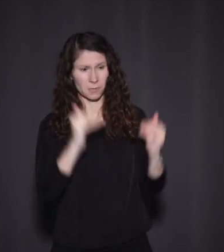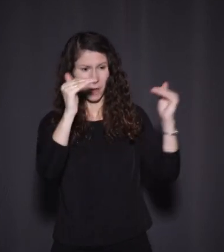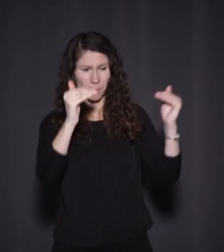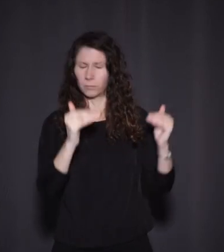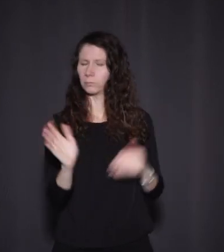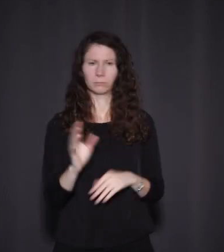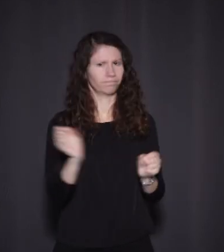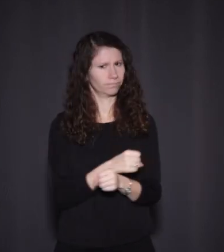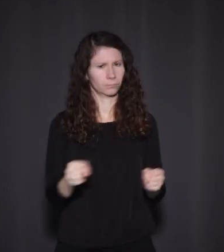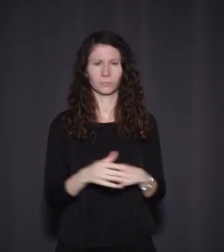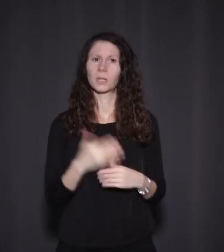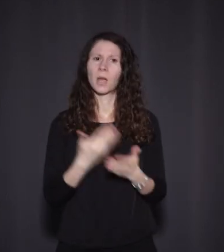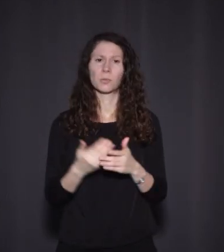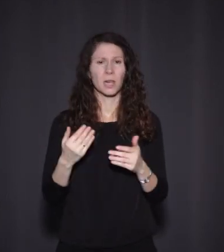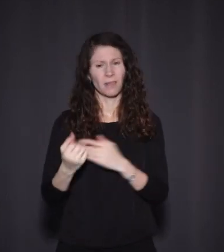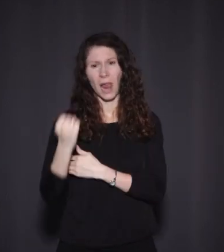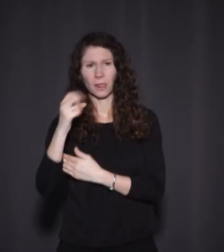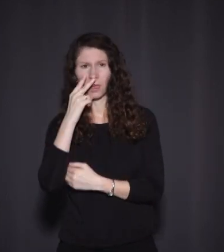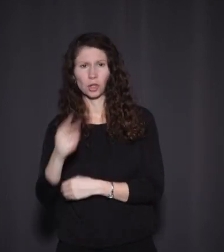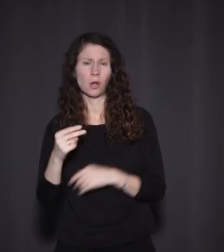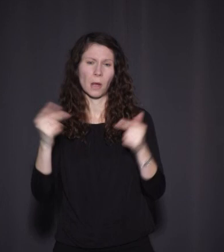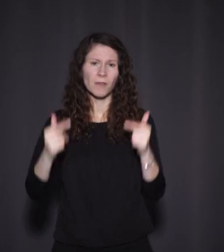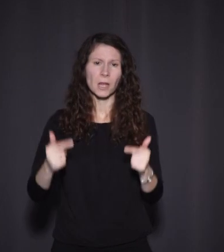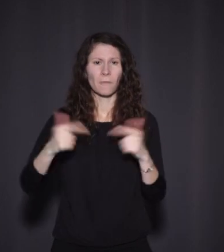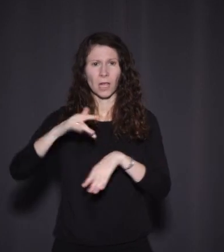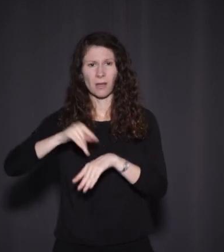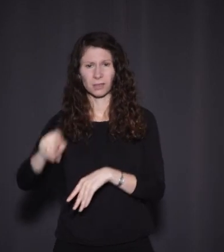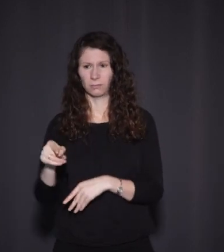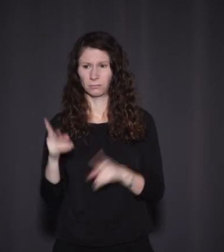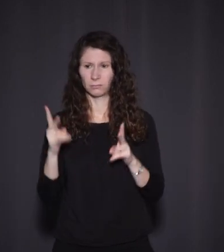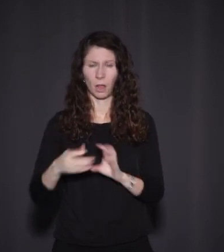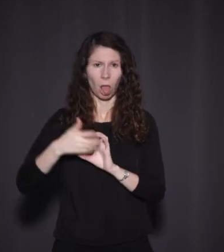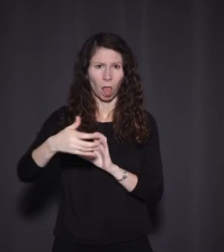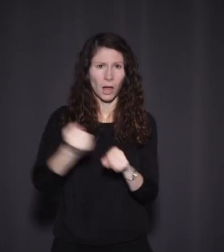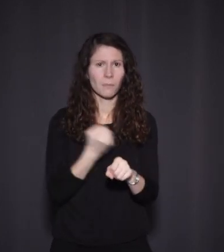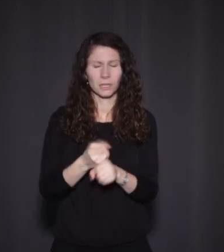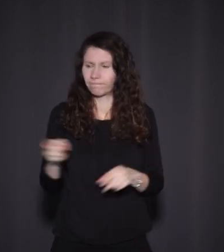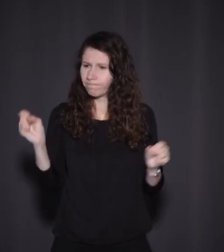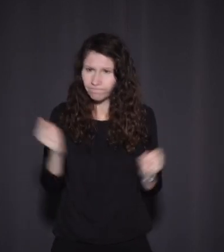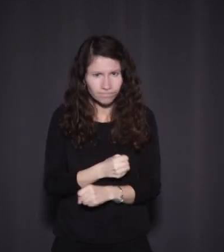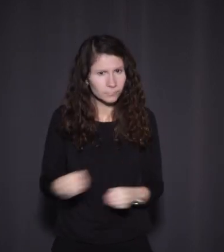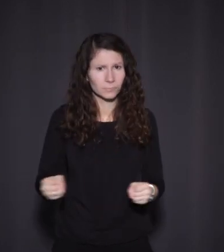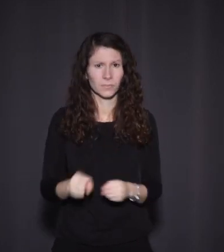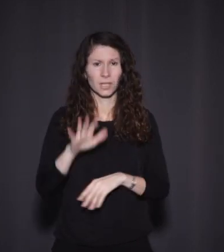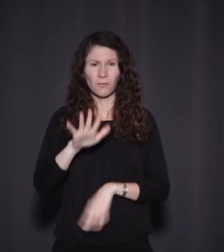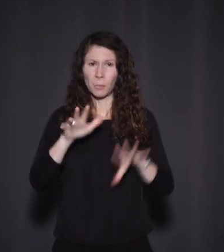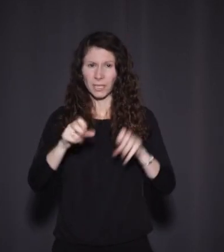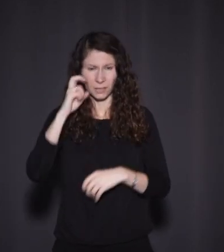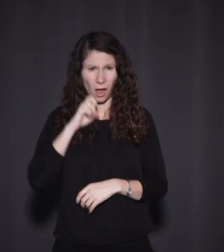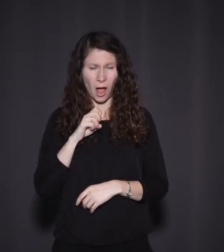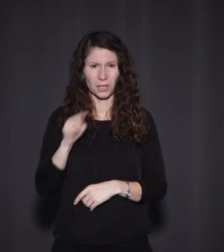nur die Helden, die Pflegerinnen und Pfleger an, die Helden der Krise, die können nicht, man kriegt keine Menschen mit 65 noch